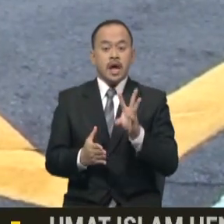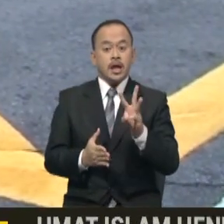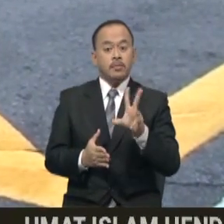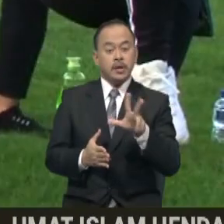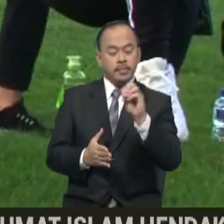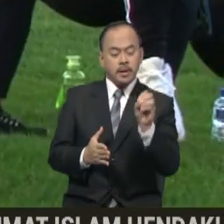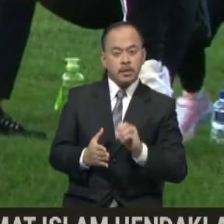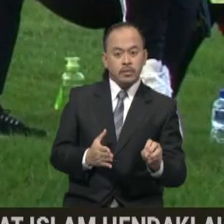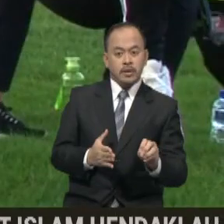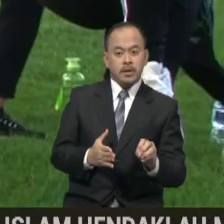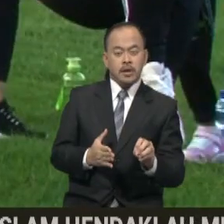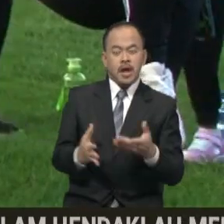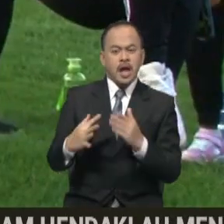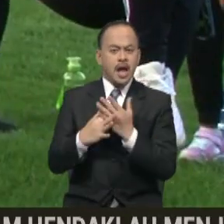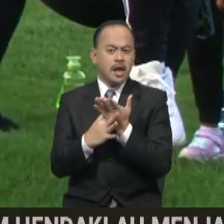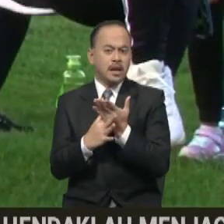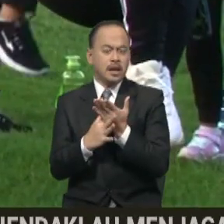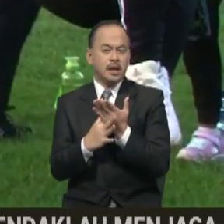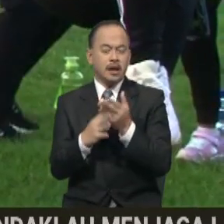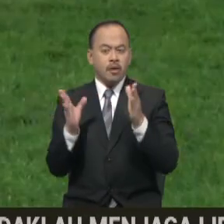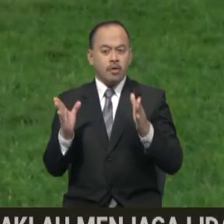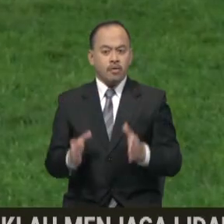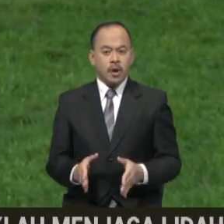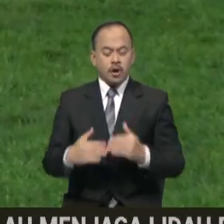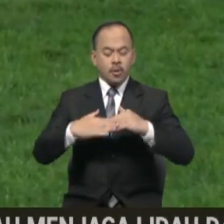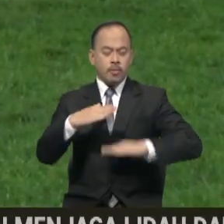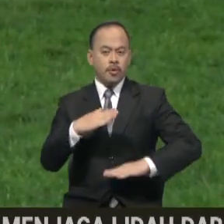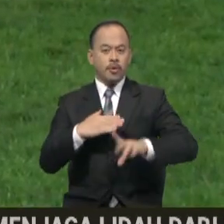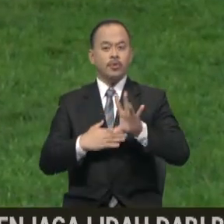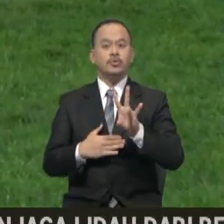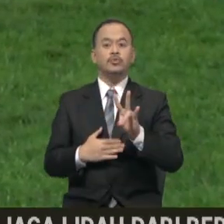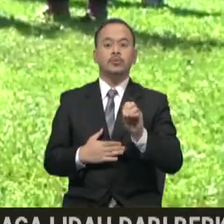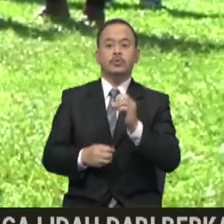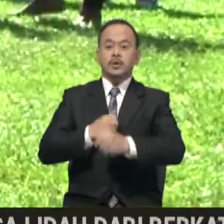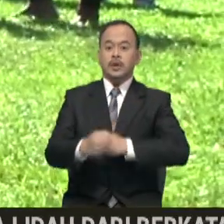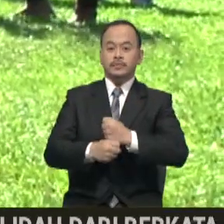strok adalah di antara mereka yang berumur di bawah 70 tahun.